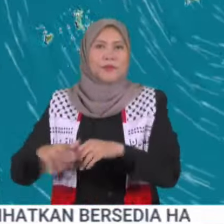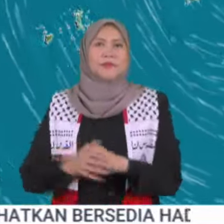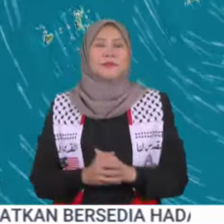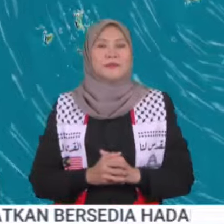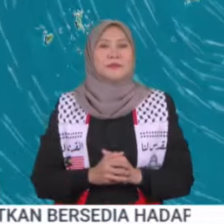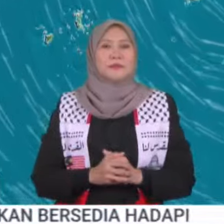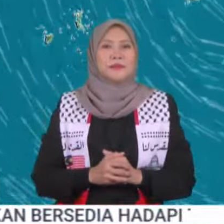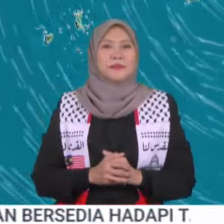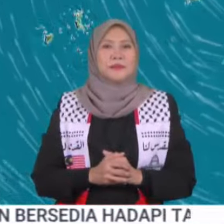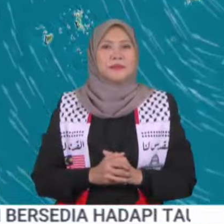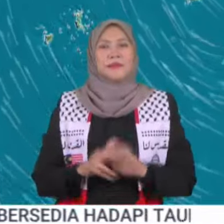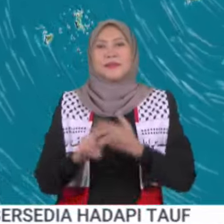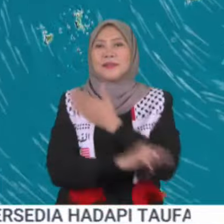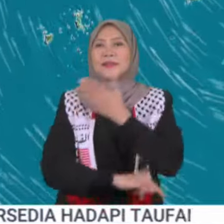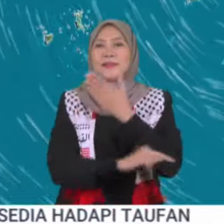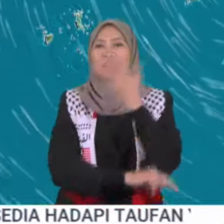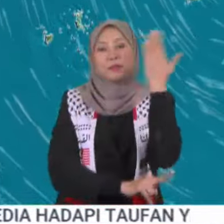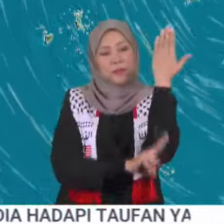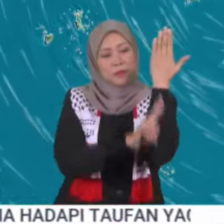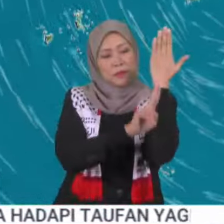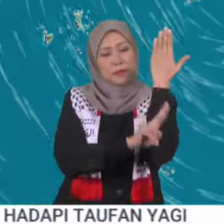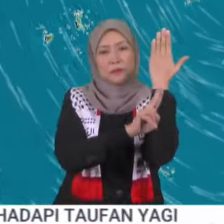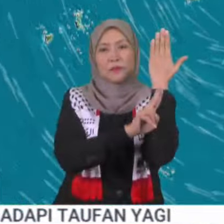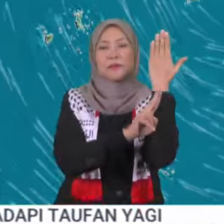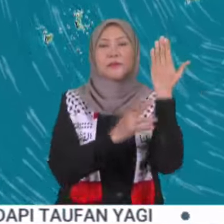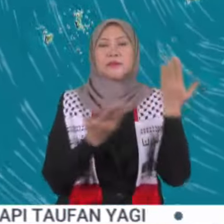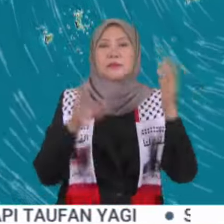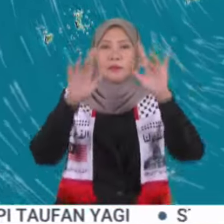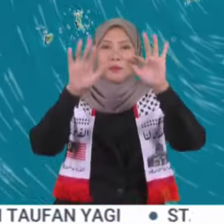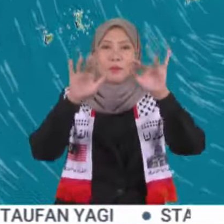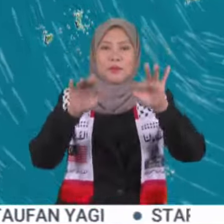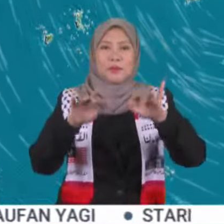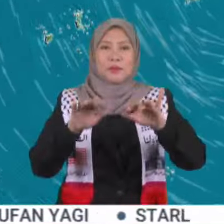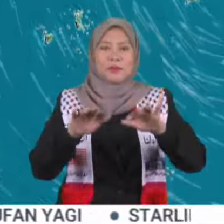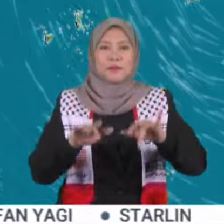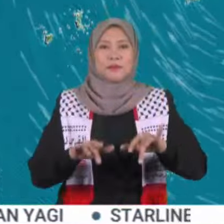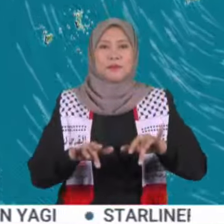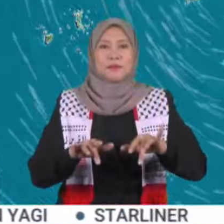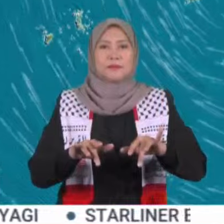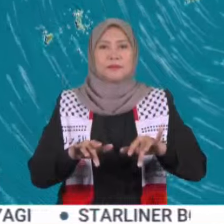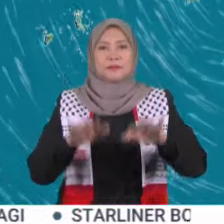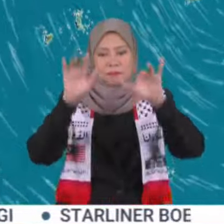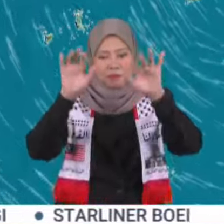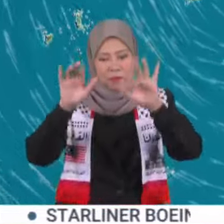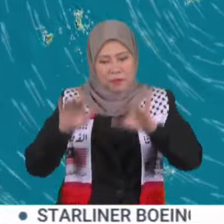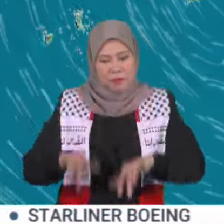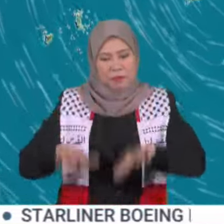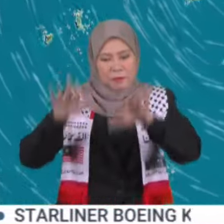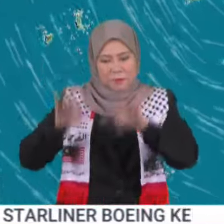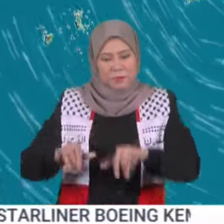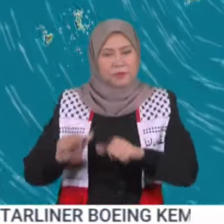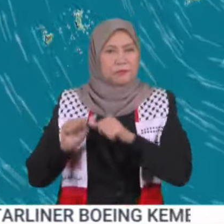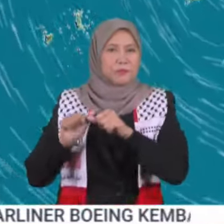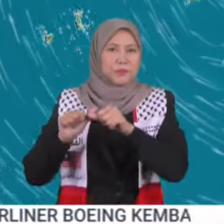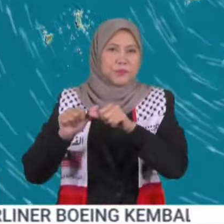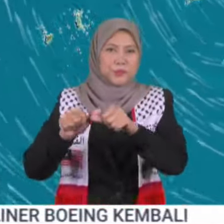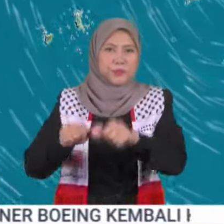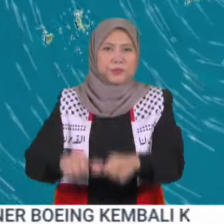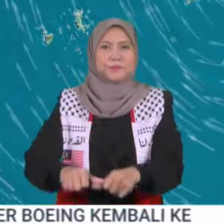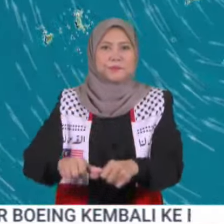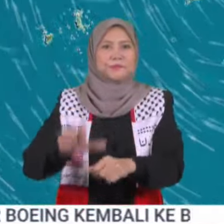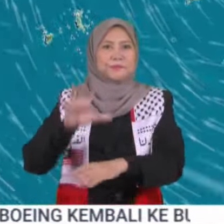keadaan cuaca di negeri-negeri utara semenanjung ini, keadaan hujan di sini dijangka boleh berlarutan sehingga kelewat